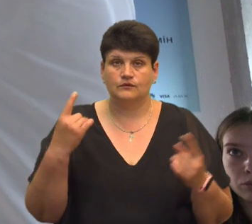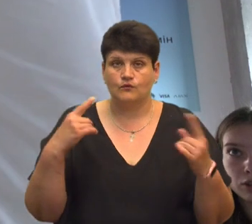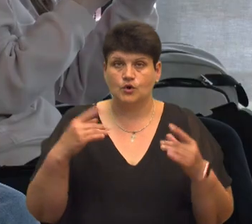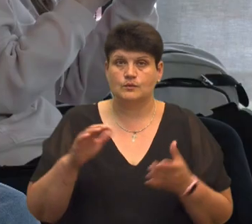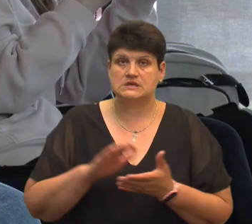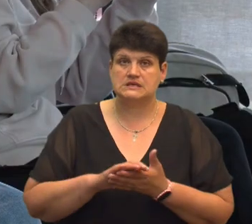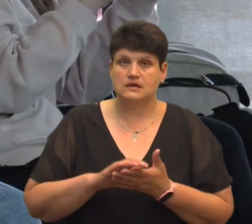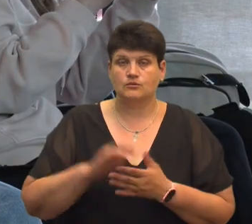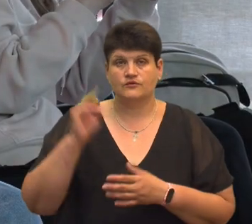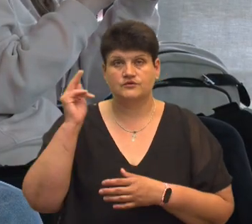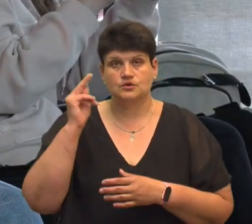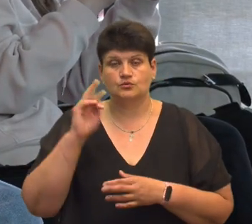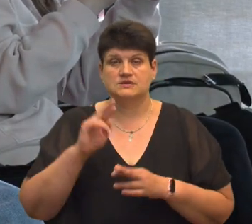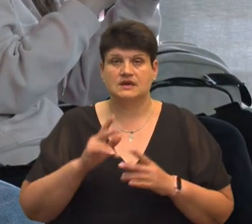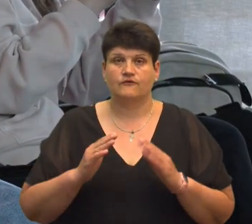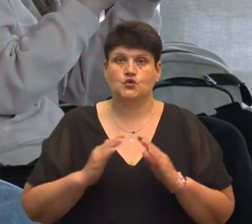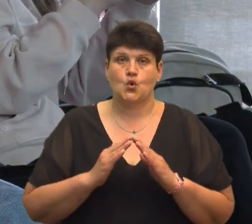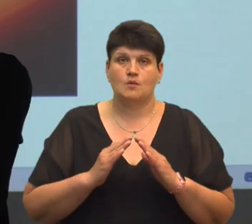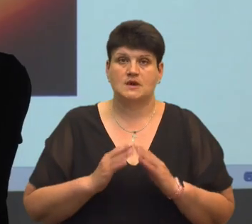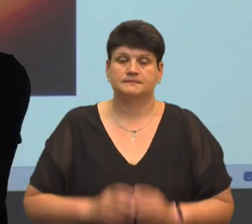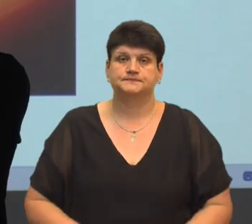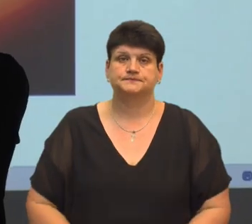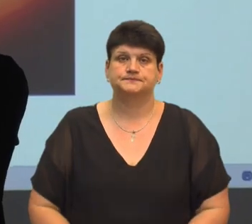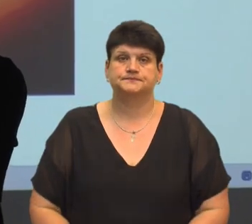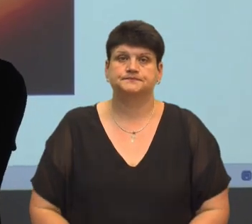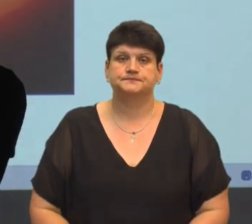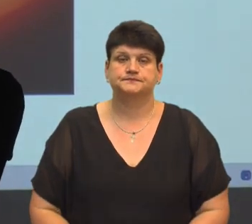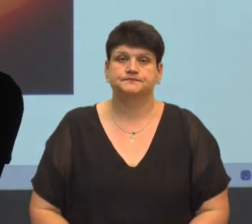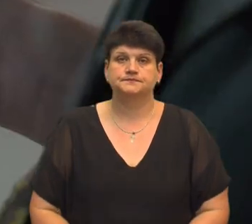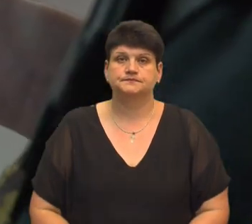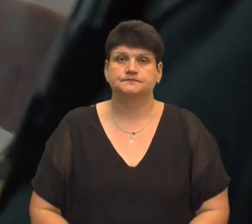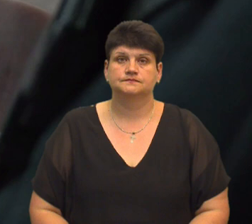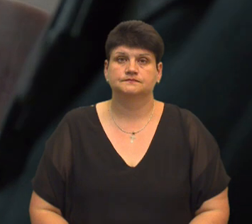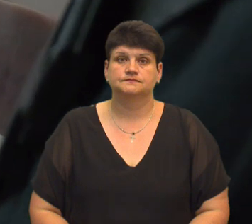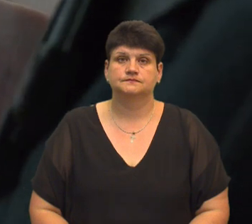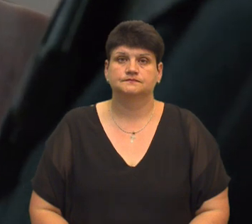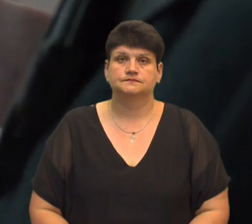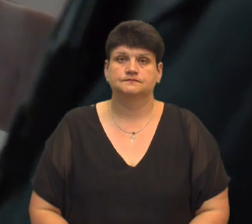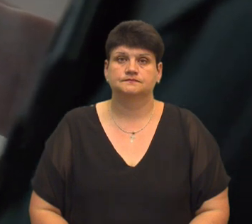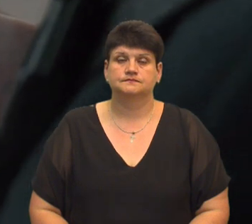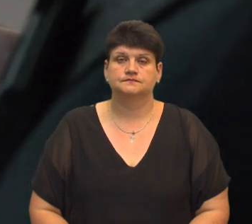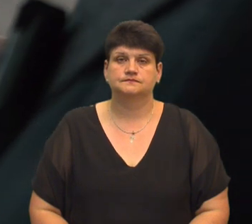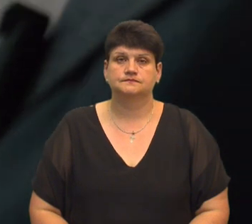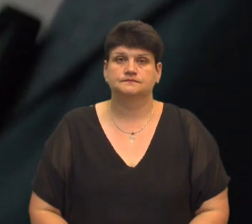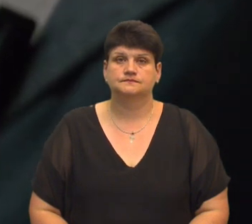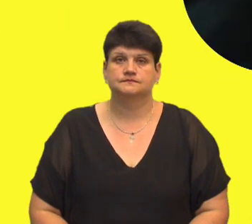знайомимося, вчимося як вдома». Сніжана Заверука, Андрій Прокопів, Суспільне новини, Тернопіль.